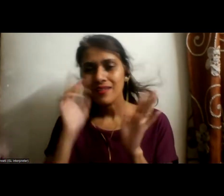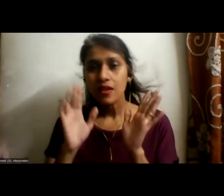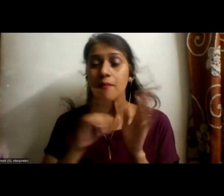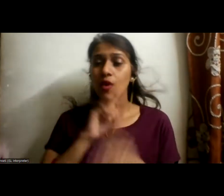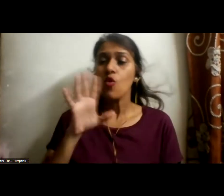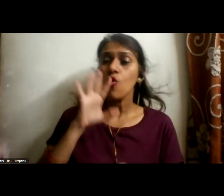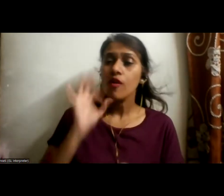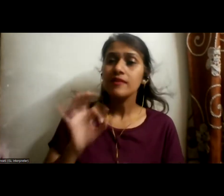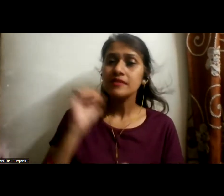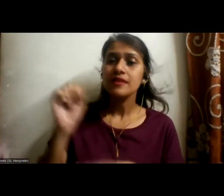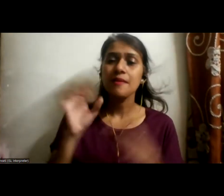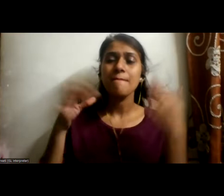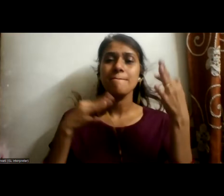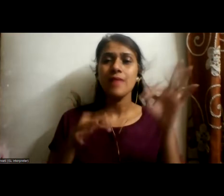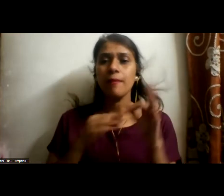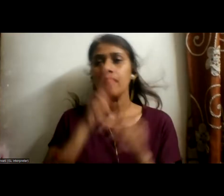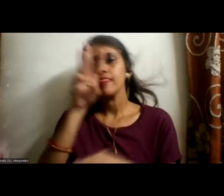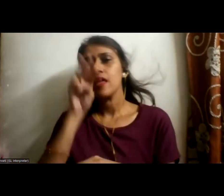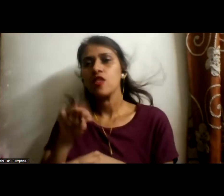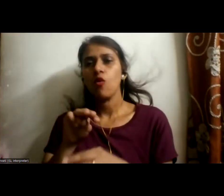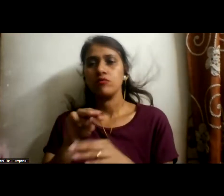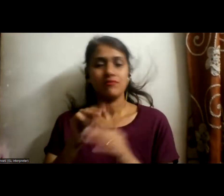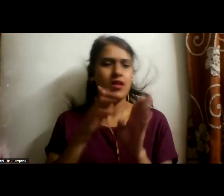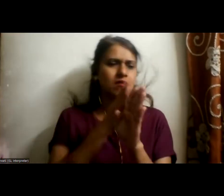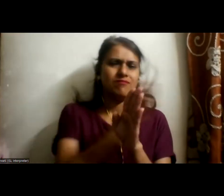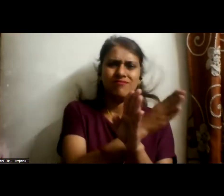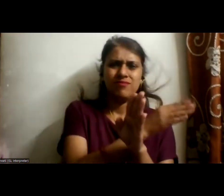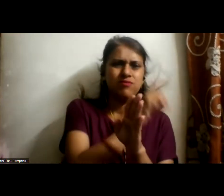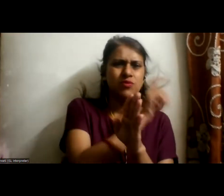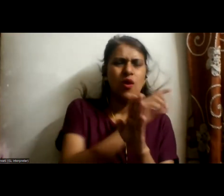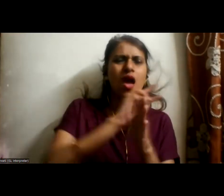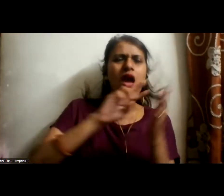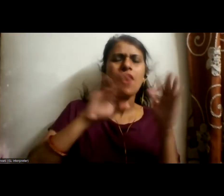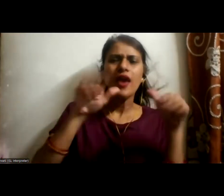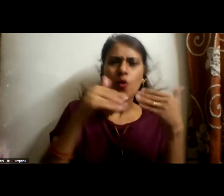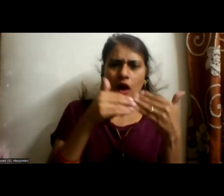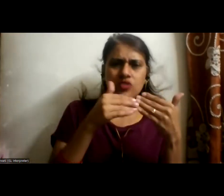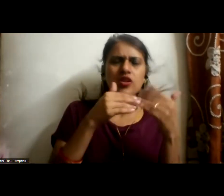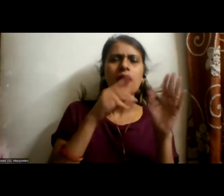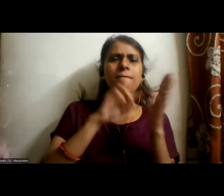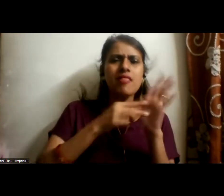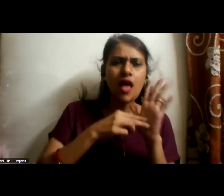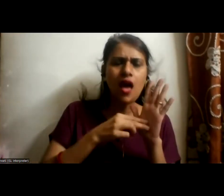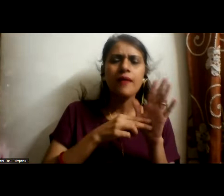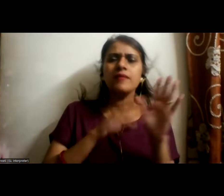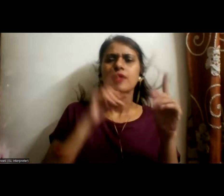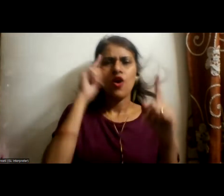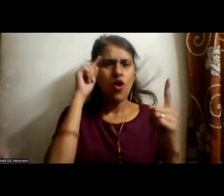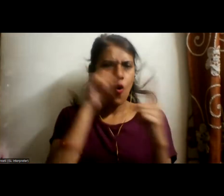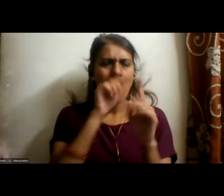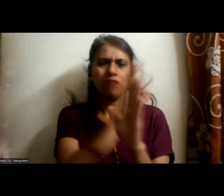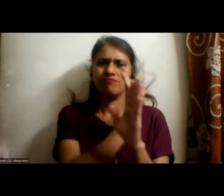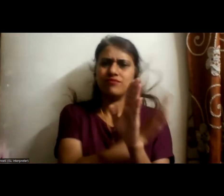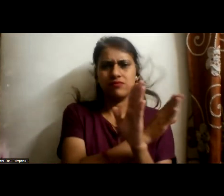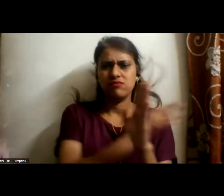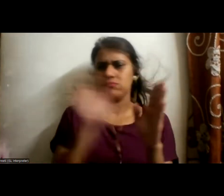हैं, वो 3000 words minimum होना चाहिए. Okay, and there is another thing that you had asked for